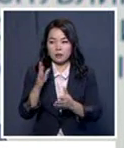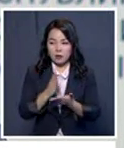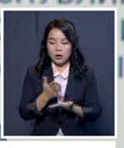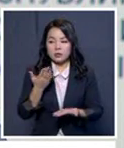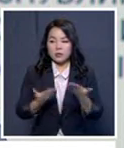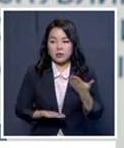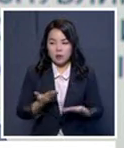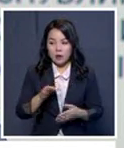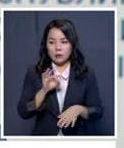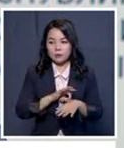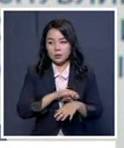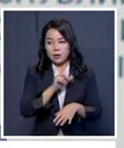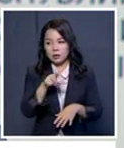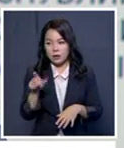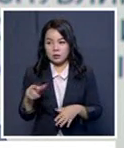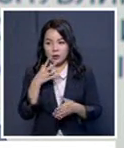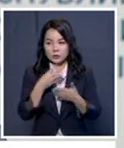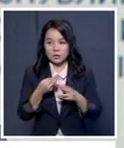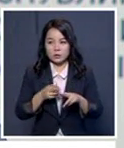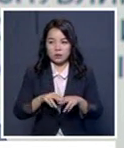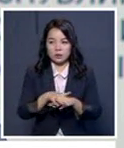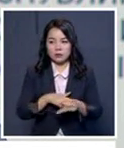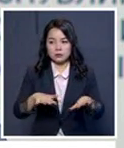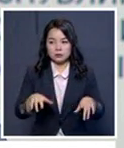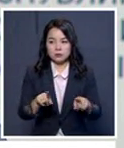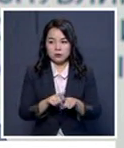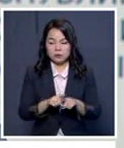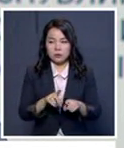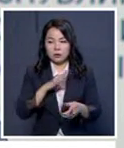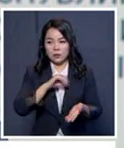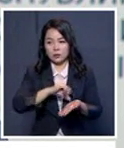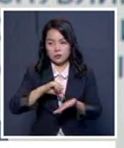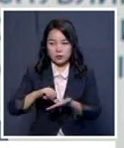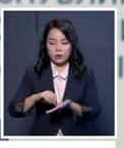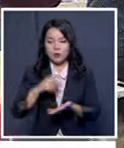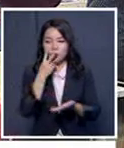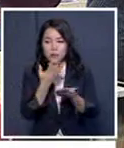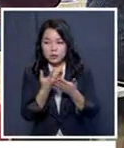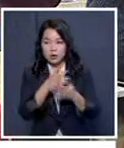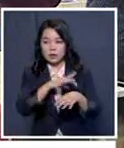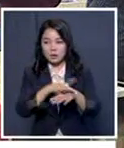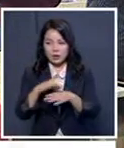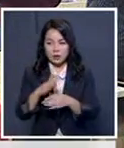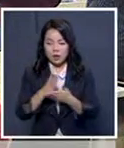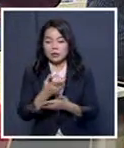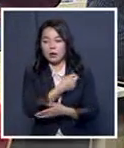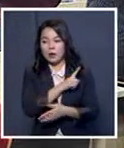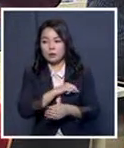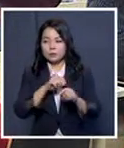егер науқастар өз жағынан, халқы өз жағынан осындай жағдайларды көрмеген, қолма-қол көрсе, бұл дәріханалар жазаланады.